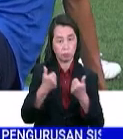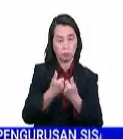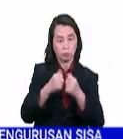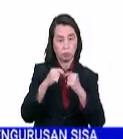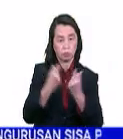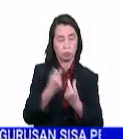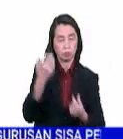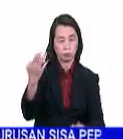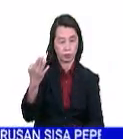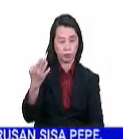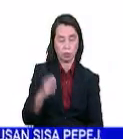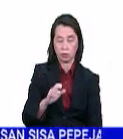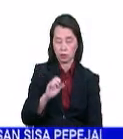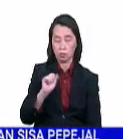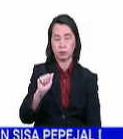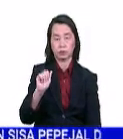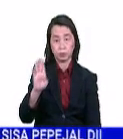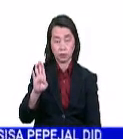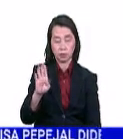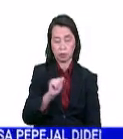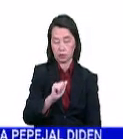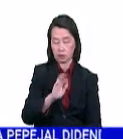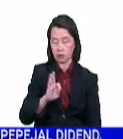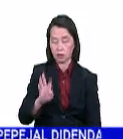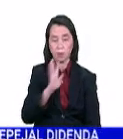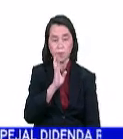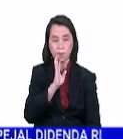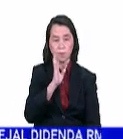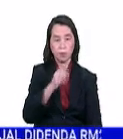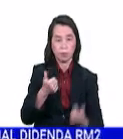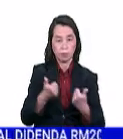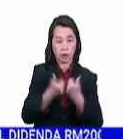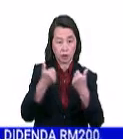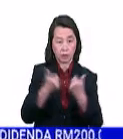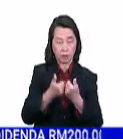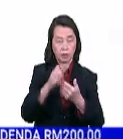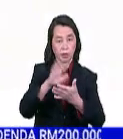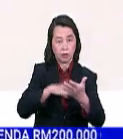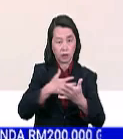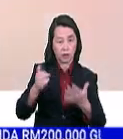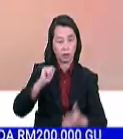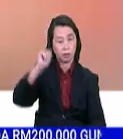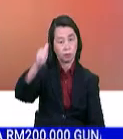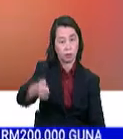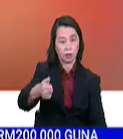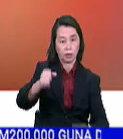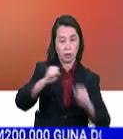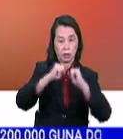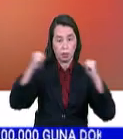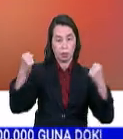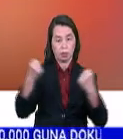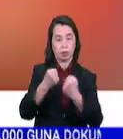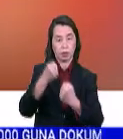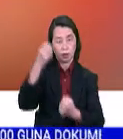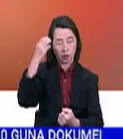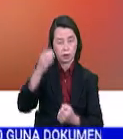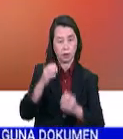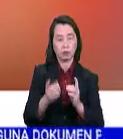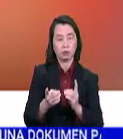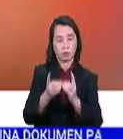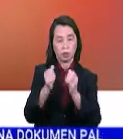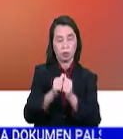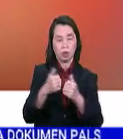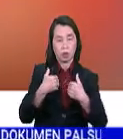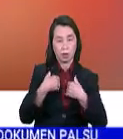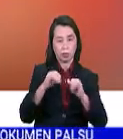kwandy Rusia count witirnya mengesahkannya selain perlawanan seperti yang dijadwalkan esok di stadium Prince pertemuan kedua